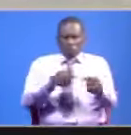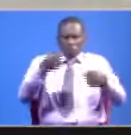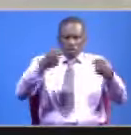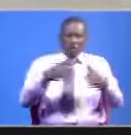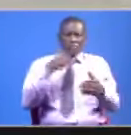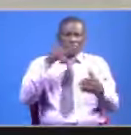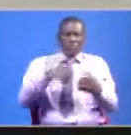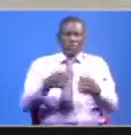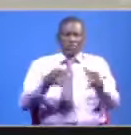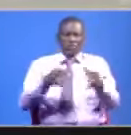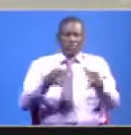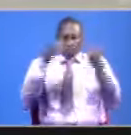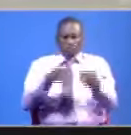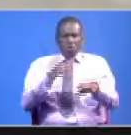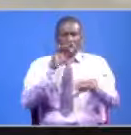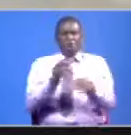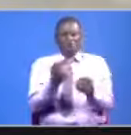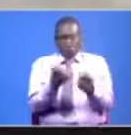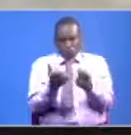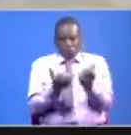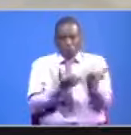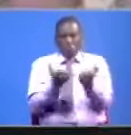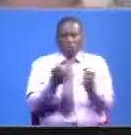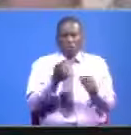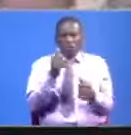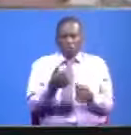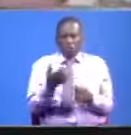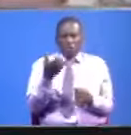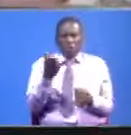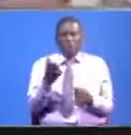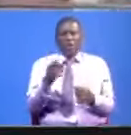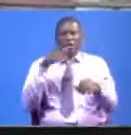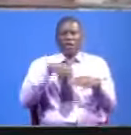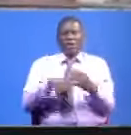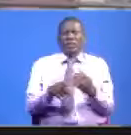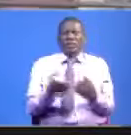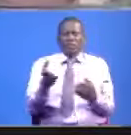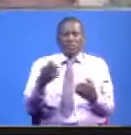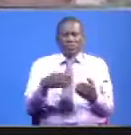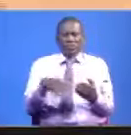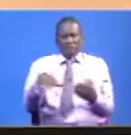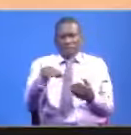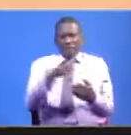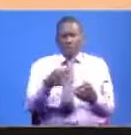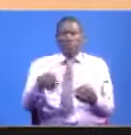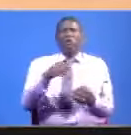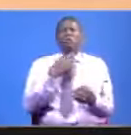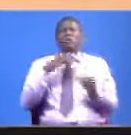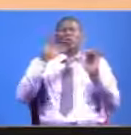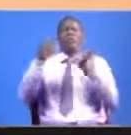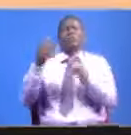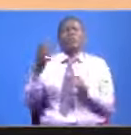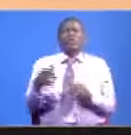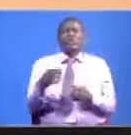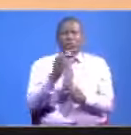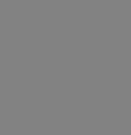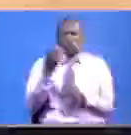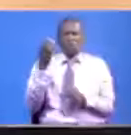hatua hiyo itaathiri biashara ndogo ndogo zinazopatikana ndani ya vituo hivyo. Tunataka kukaa huko, tumezoea